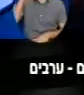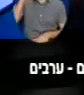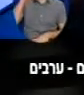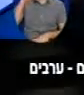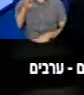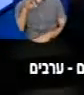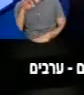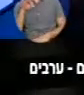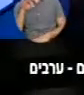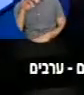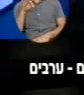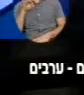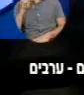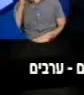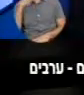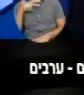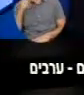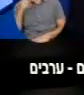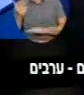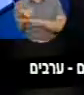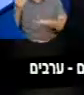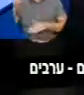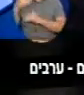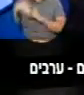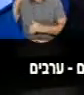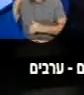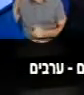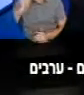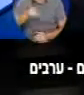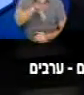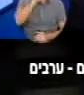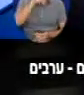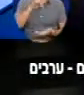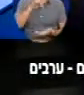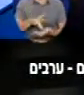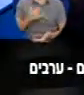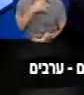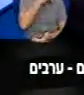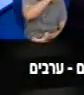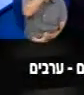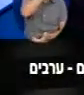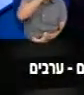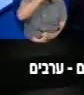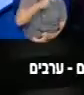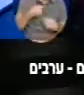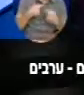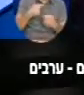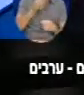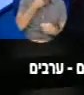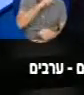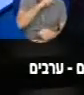הבאנו את השאלה. לפני שסיימו את הלימודים, הם צריכים לבחור מקום. כשאנו רוקחים ערבים, כמה זמן לקח לכם את